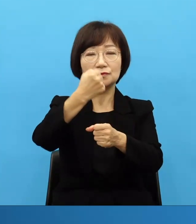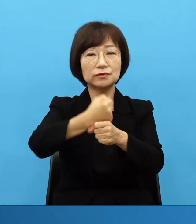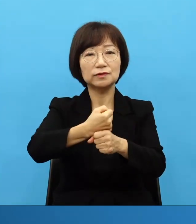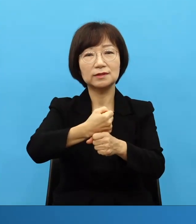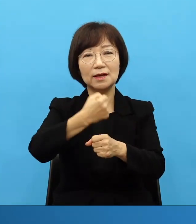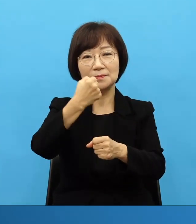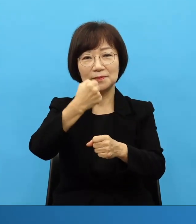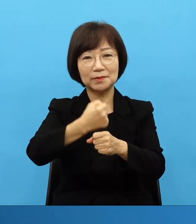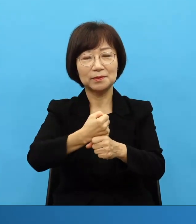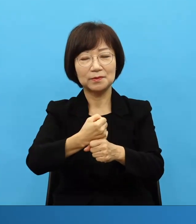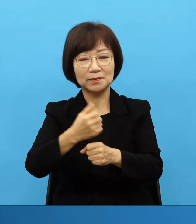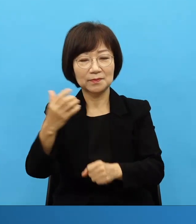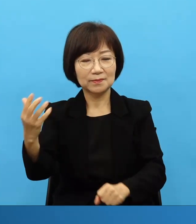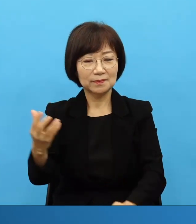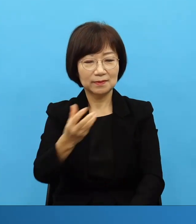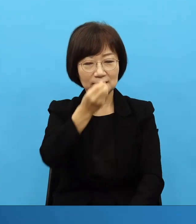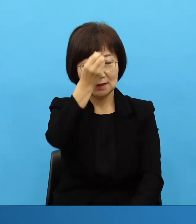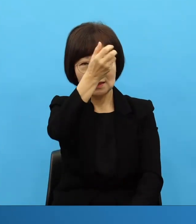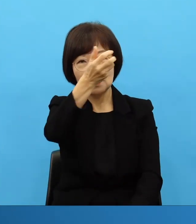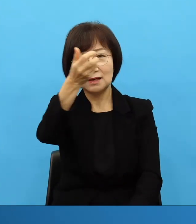나의 구주 삼고